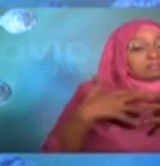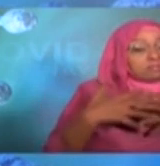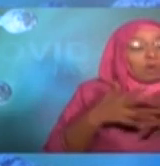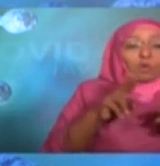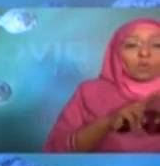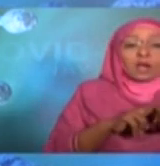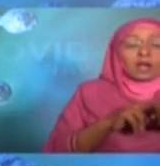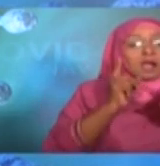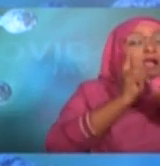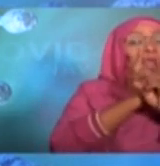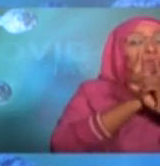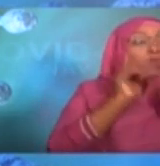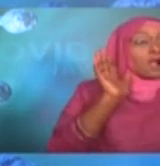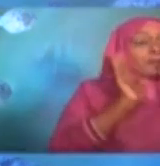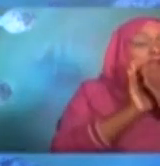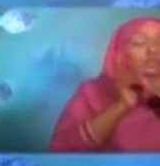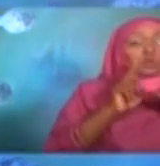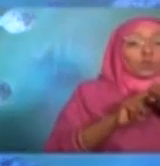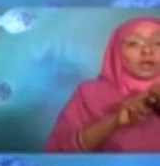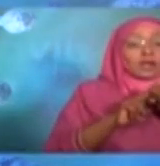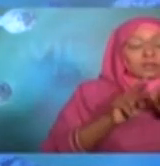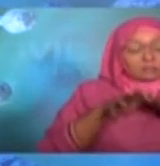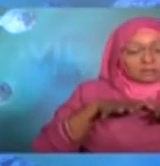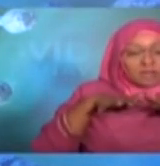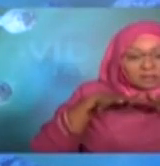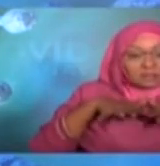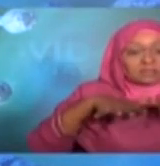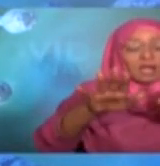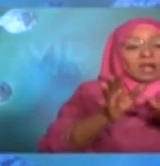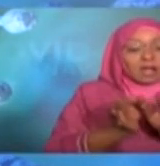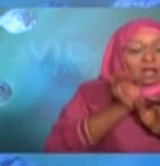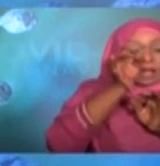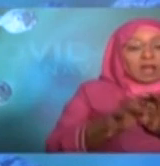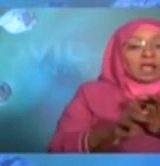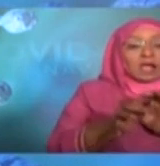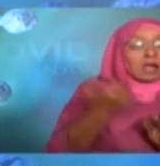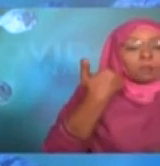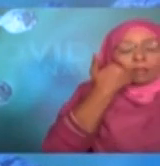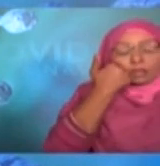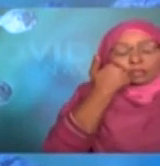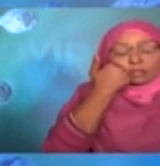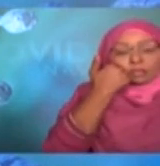والانتشار الوباء بين المواطنين، ويتوقع أن